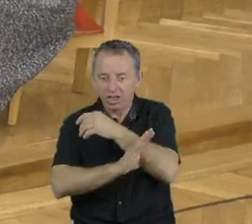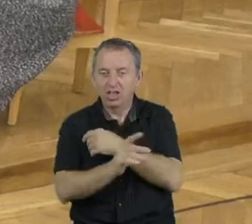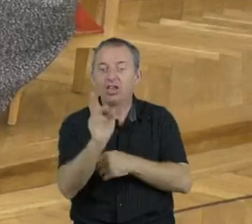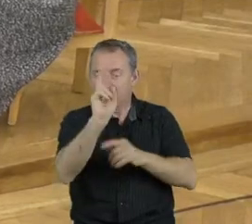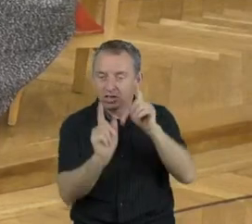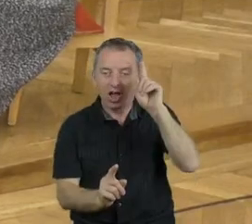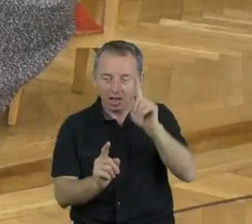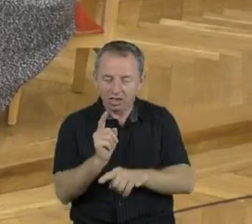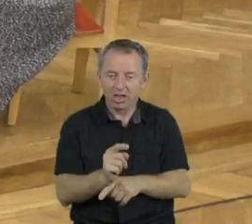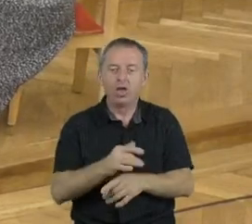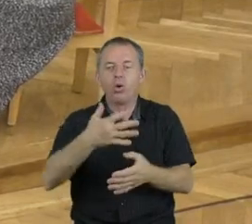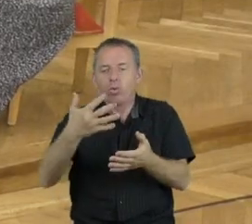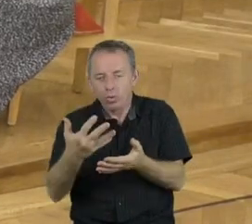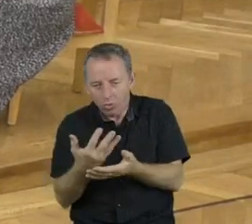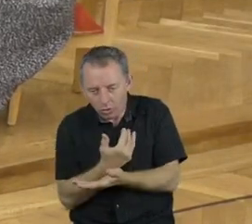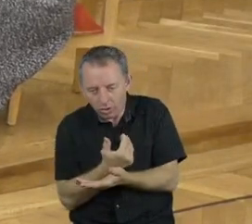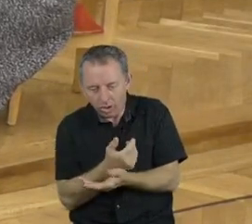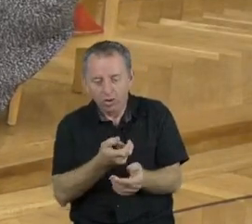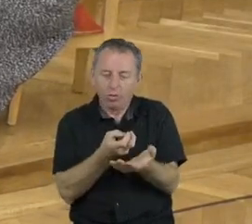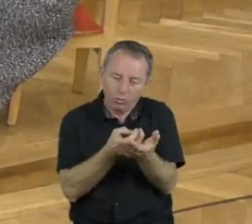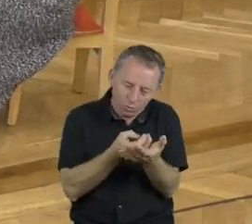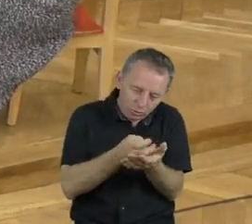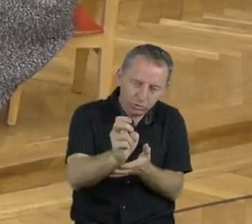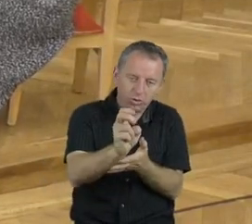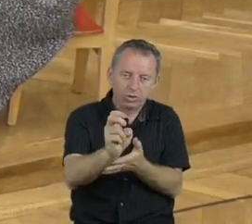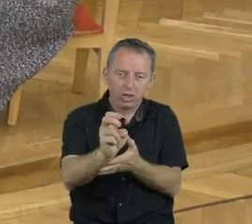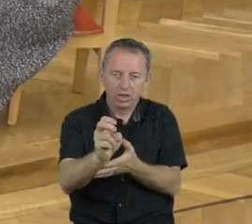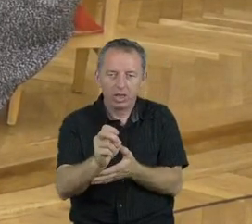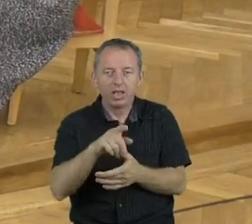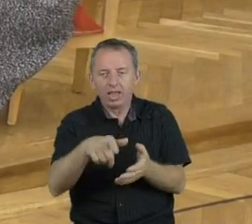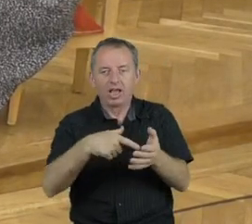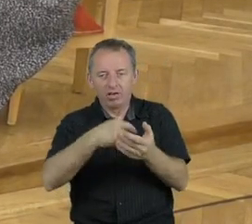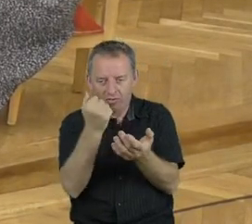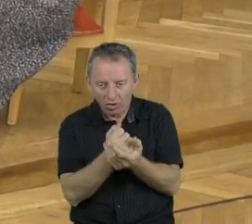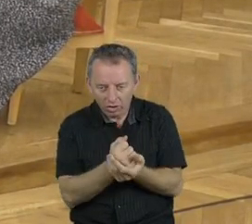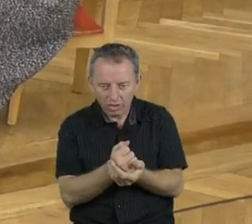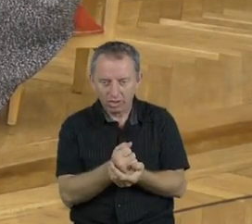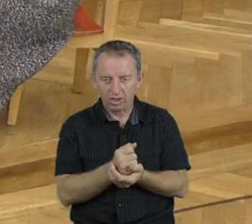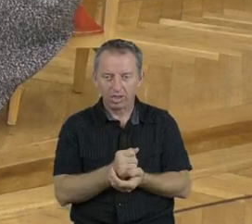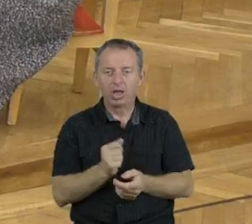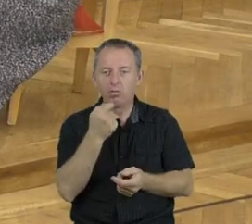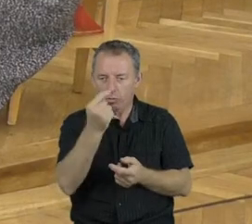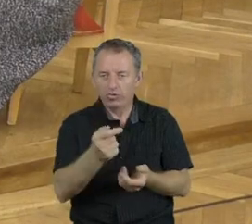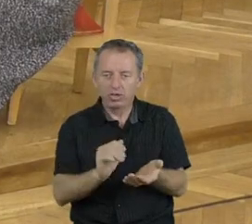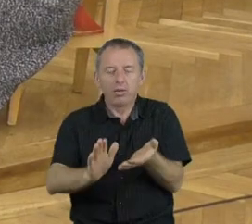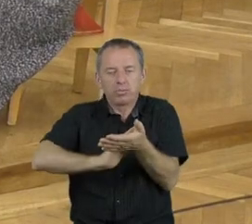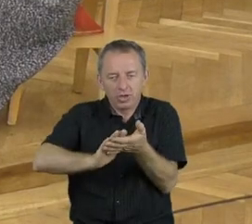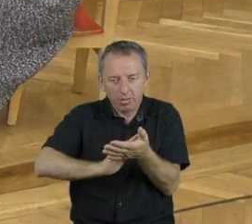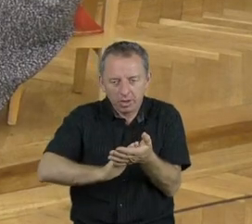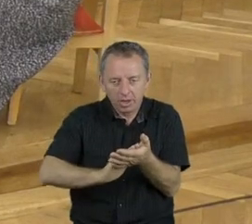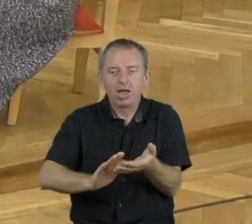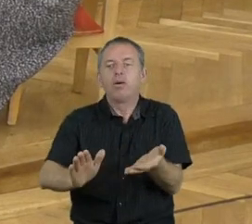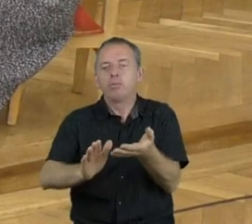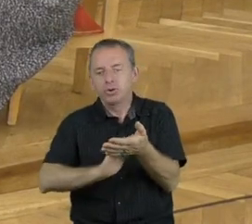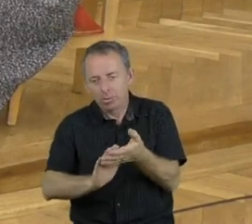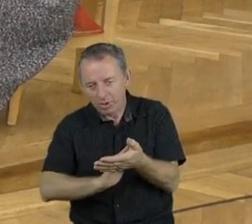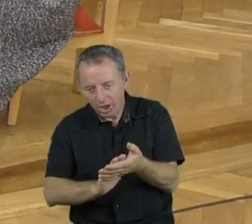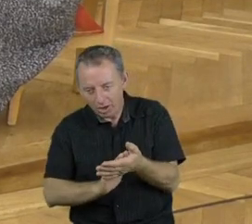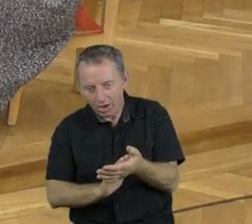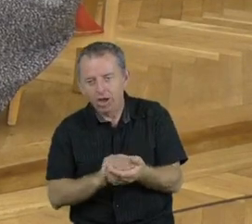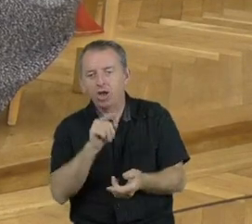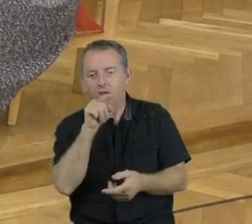Czasami udaje się usunąć takiego gwoździka, kiedy mówi się przepraszam. Kiedy przepraszasz,